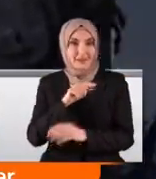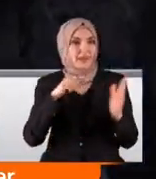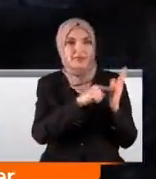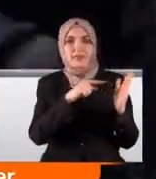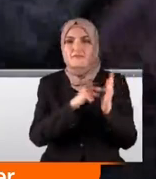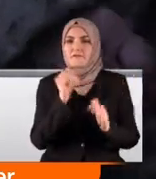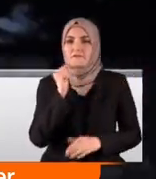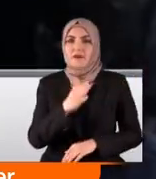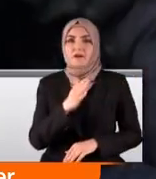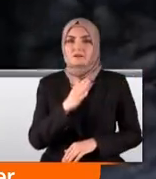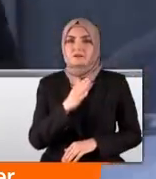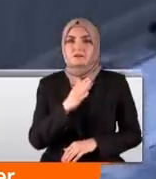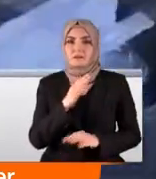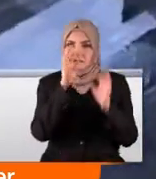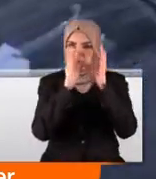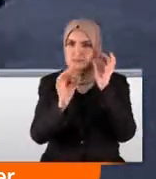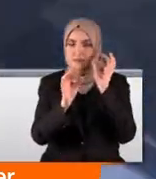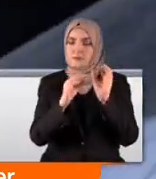var.